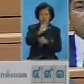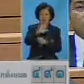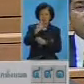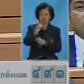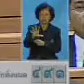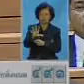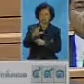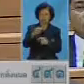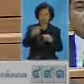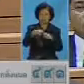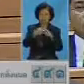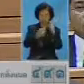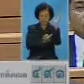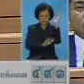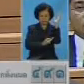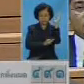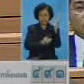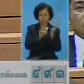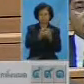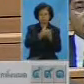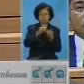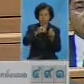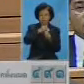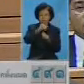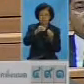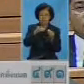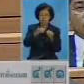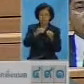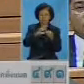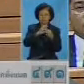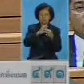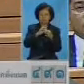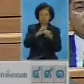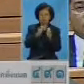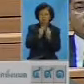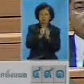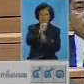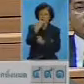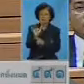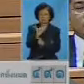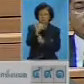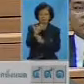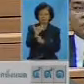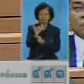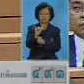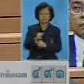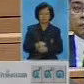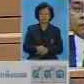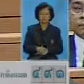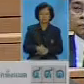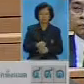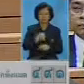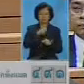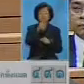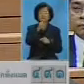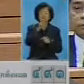ปัญหาราคายางที่ตกต่ำไปผูกพันกับอะไรครับไปผูกพันกับยูโรโซนผมถามม